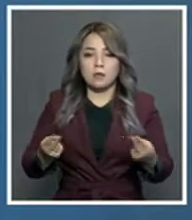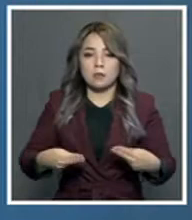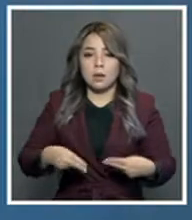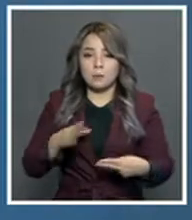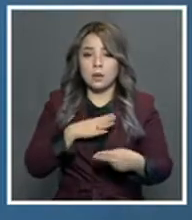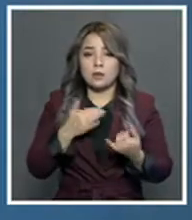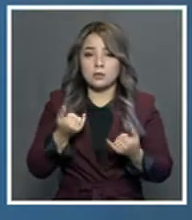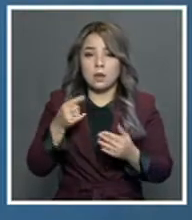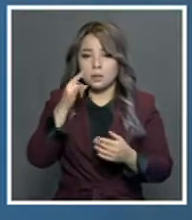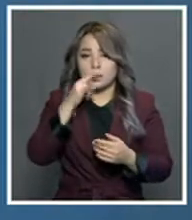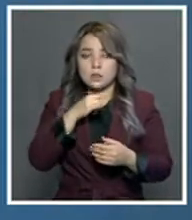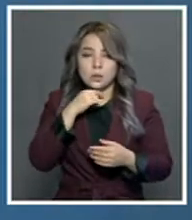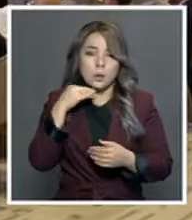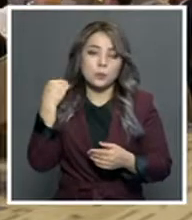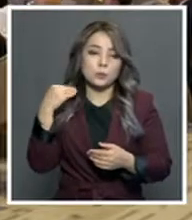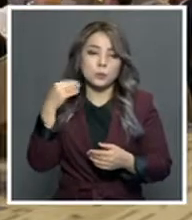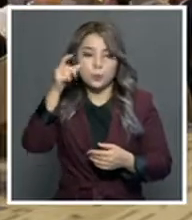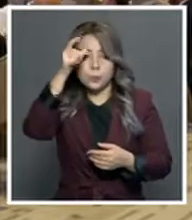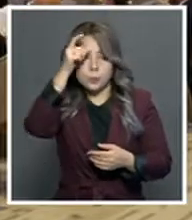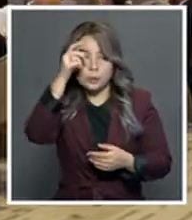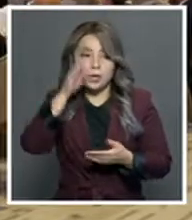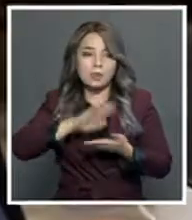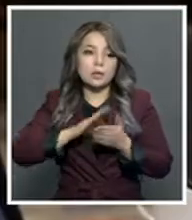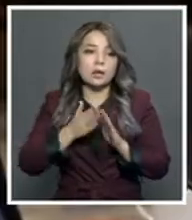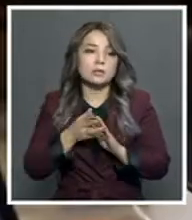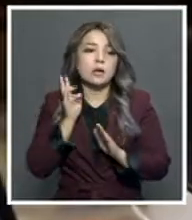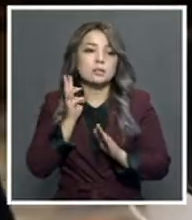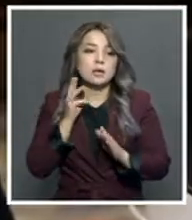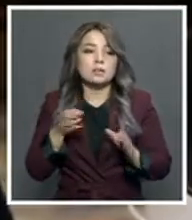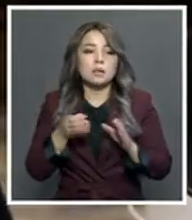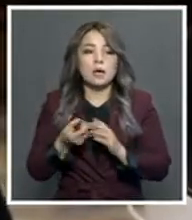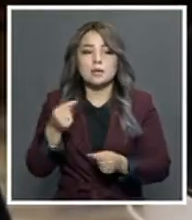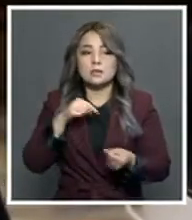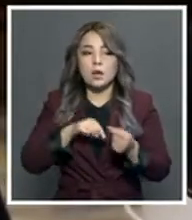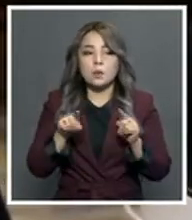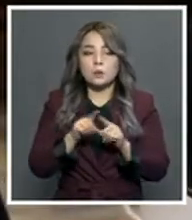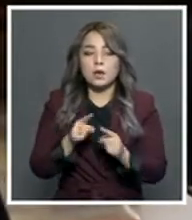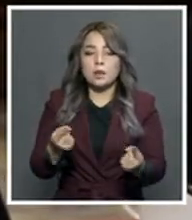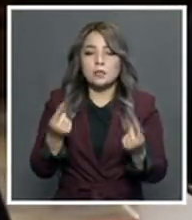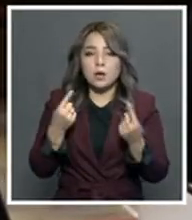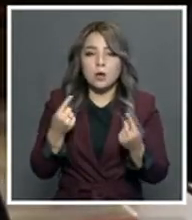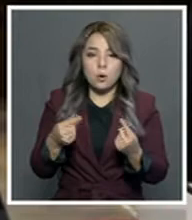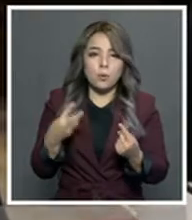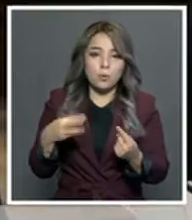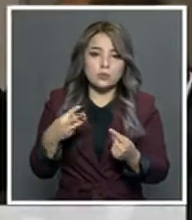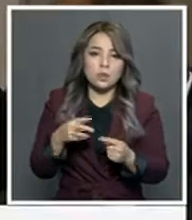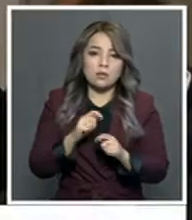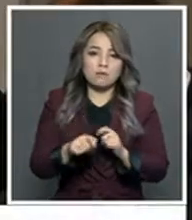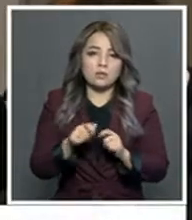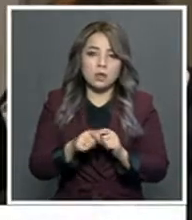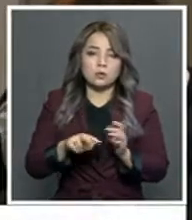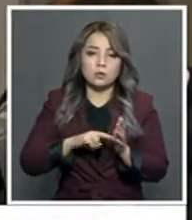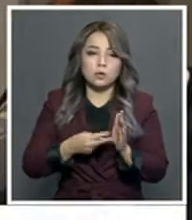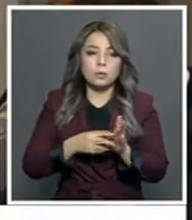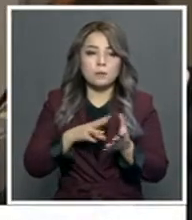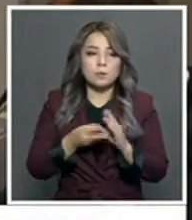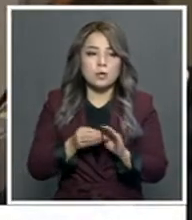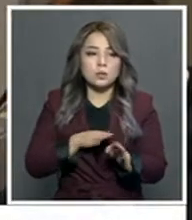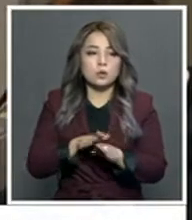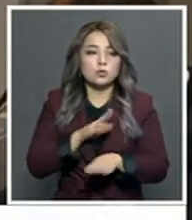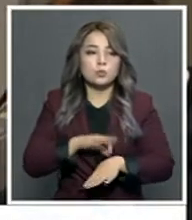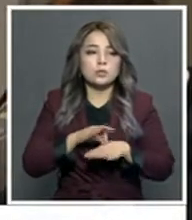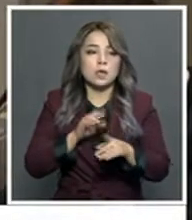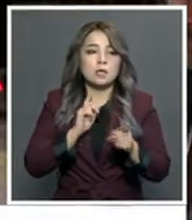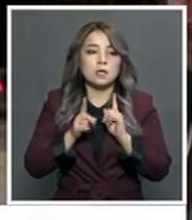мен Қазақстанның Түркиядағы елшілігі ұйымдастырған кездесуде екі ел арасындағы ірі 30 инвестициялық жобаны жүзеге асыру жолдары